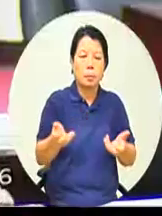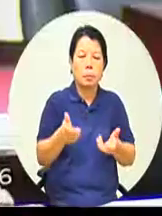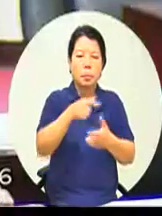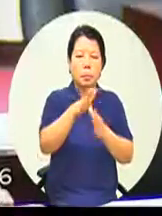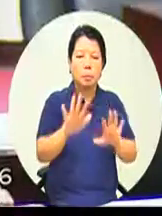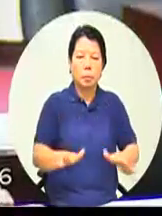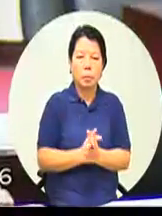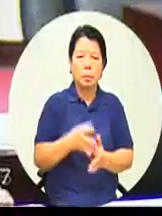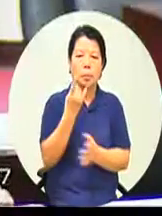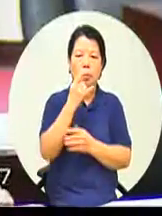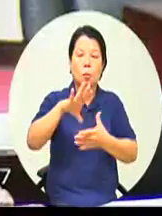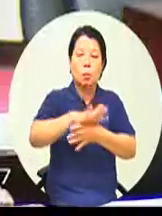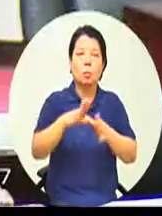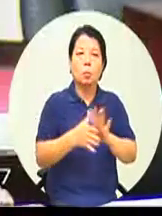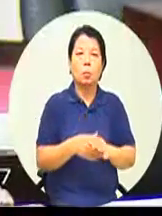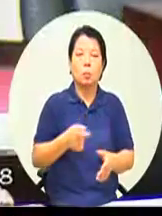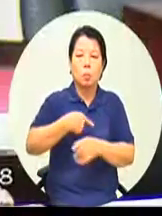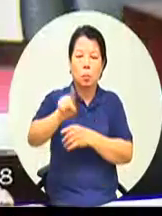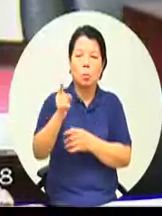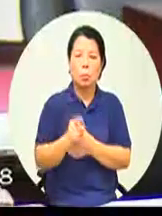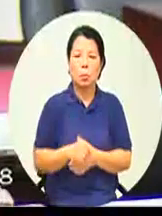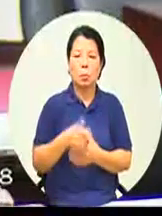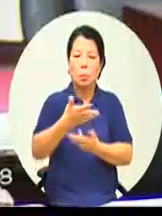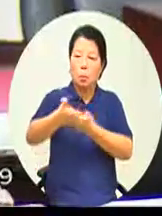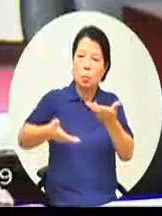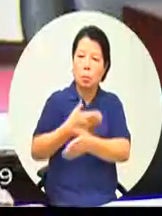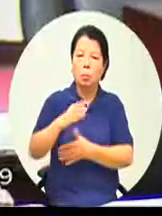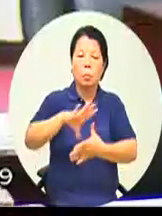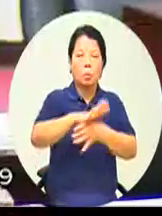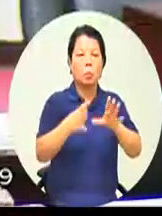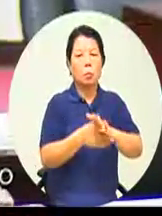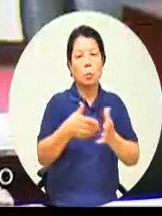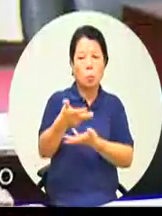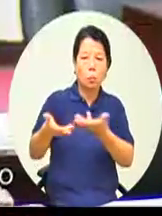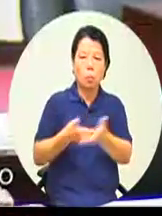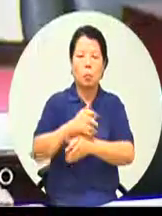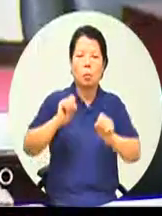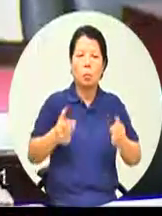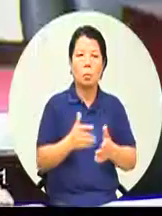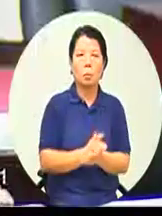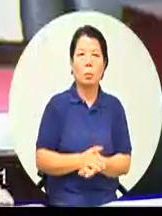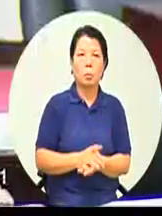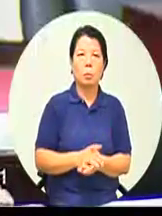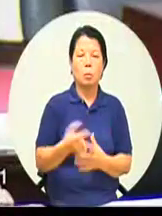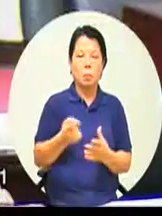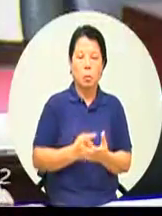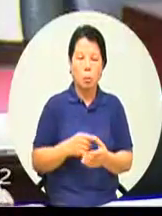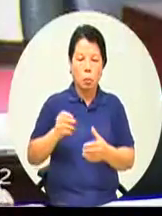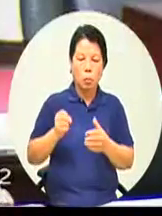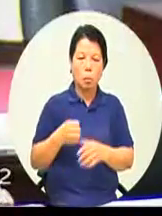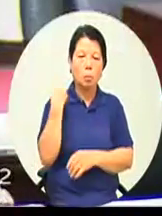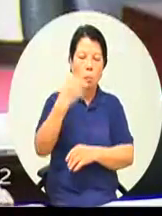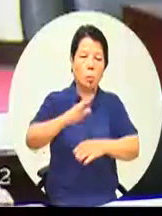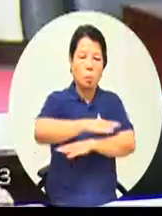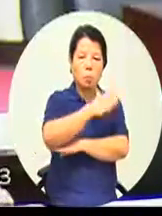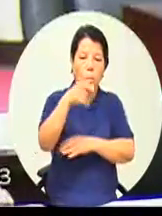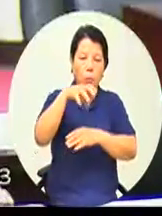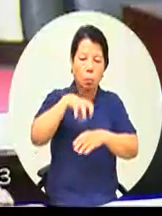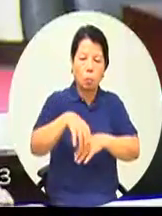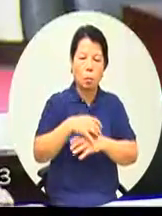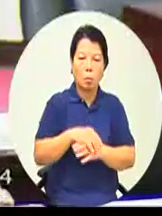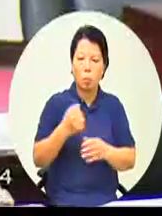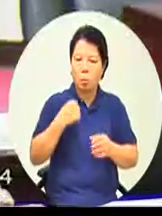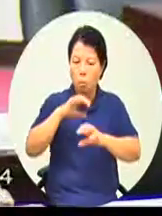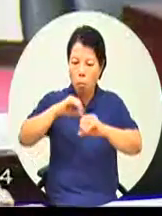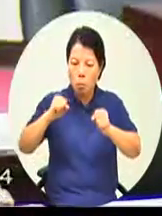的人才？好，在东南亚的语言交流上、文化交流上，而不是一个我们只是从新闻上去了解的一个国家。